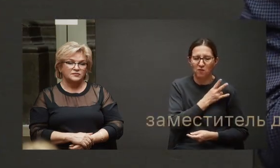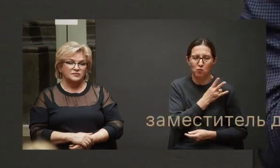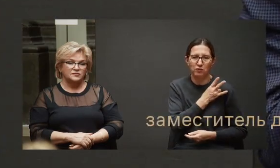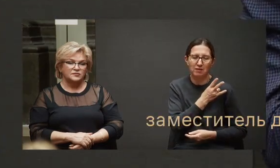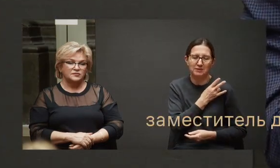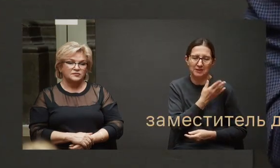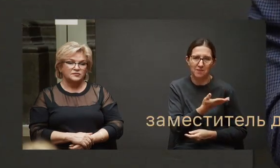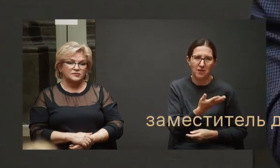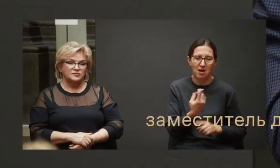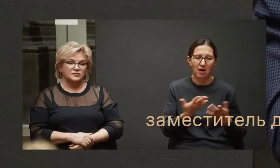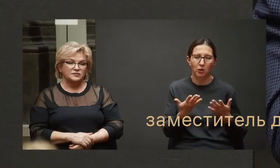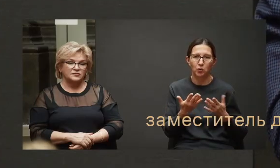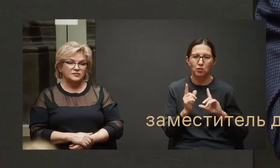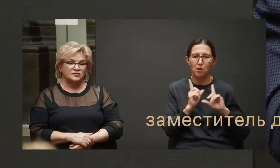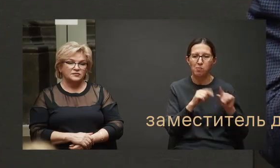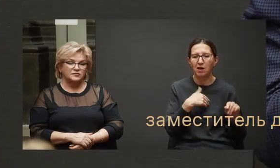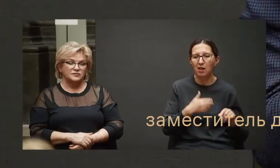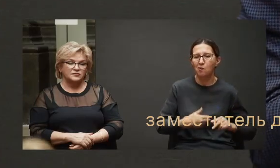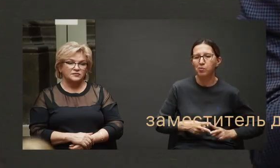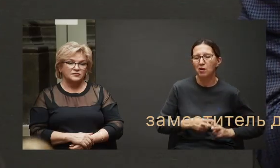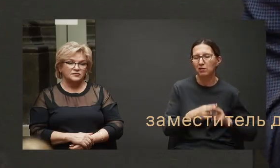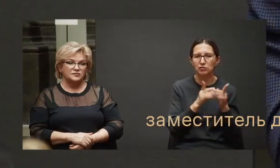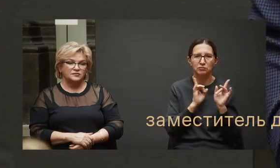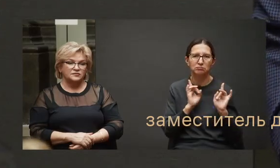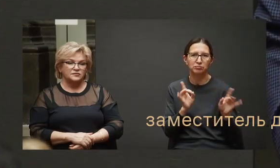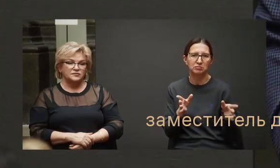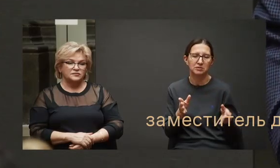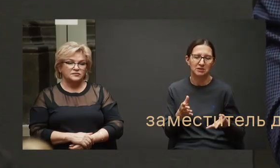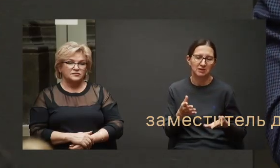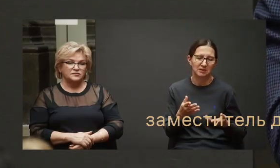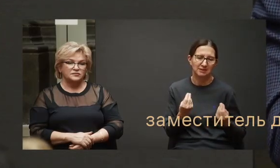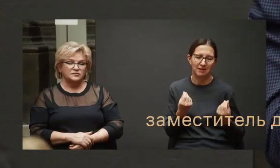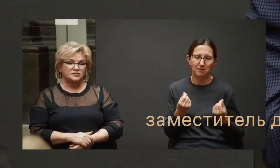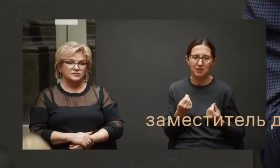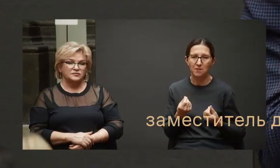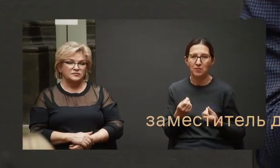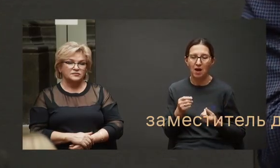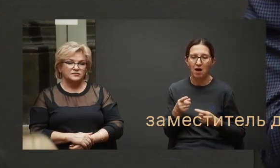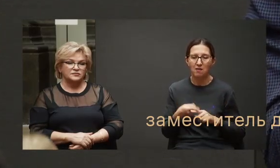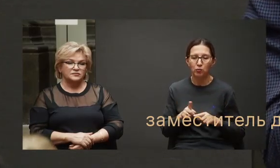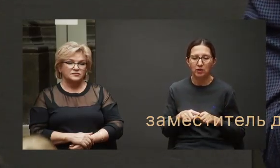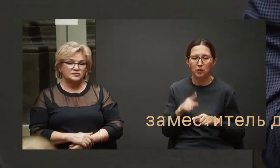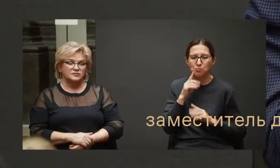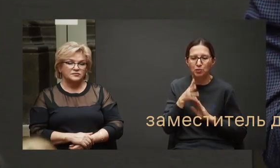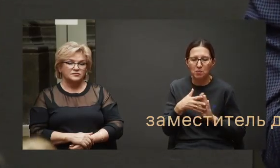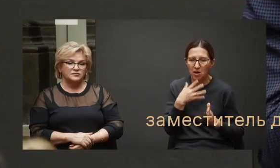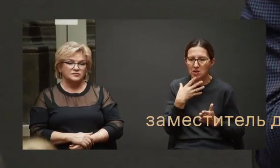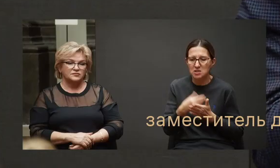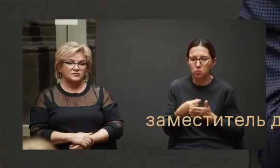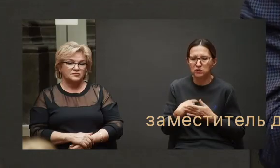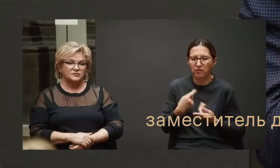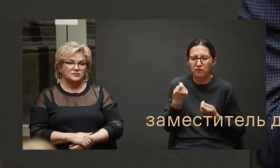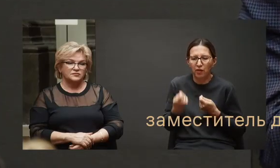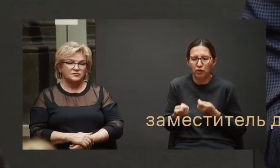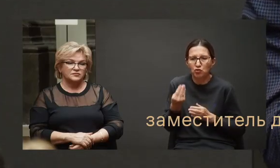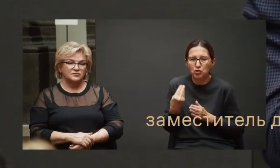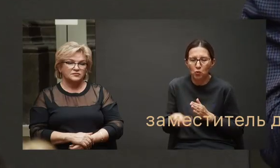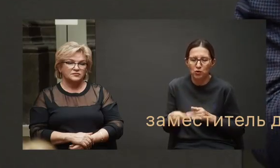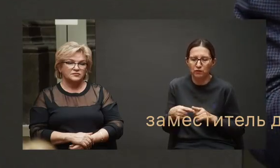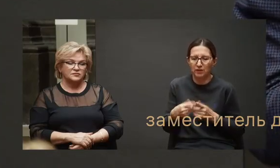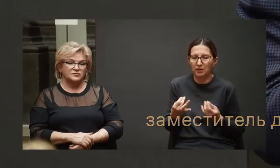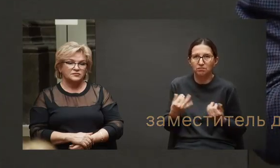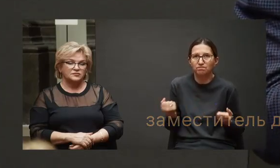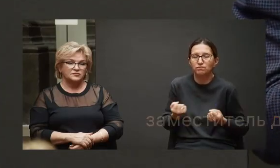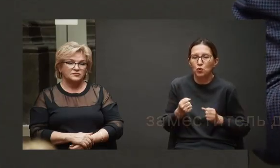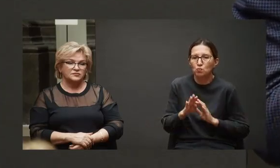фамилией, которая поехала в Париж прожигать жизнь, от переживания собственного ничтожества и пустоты вот этого